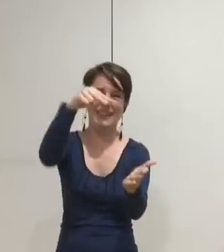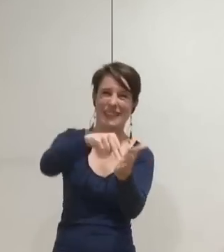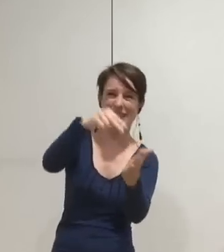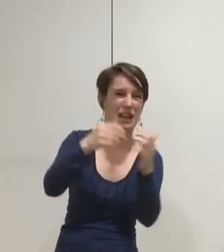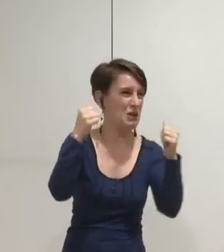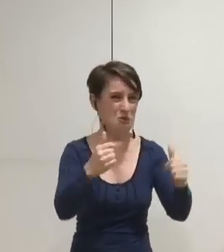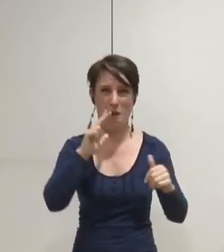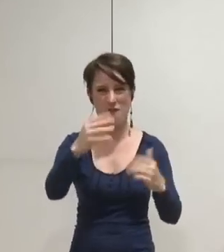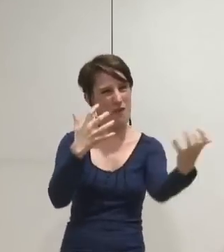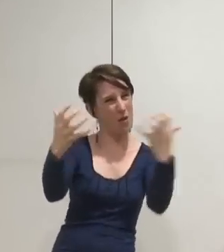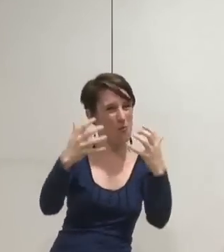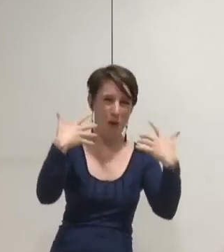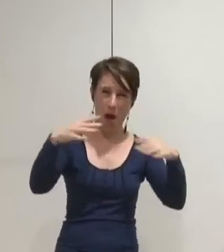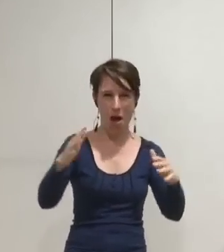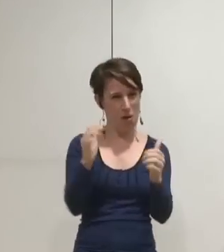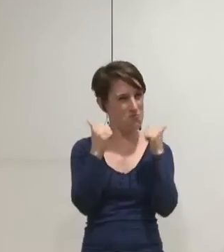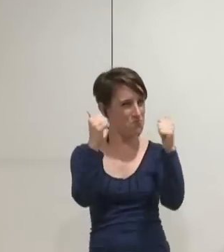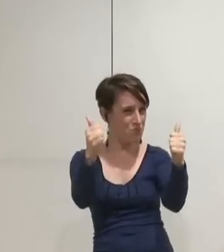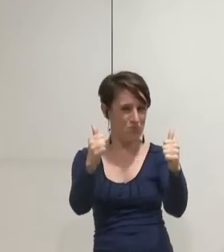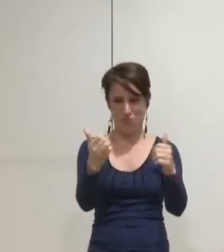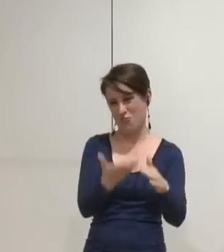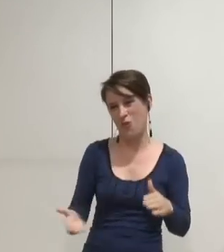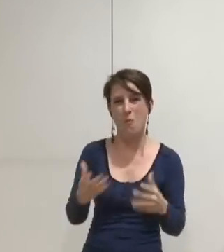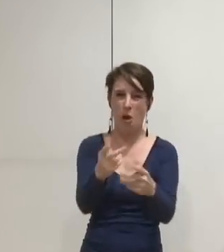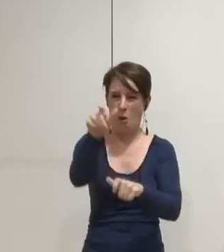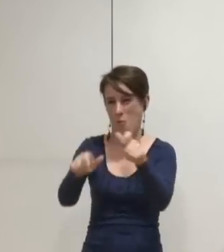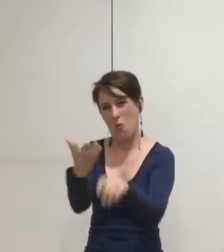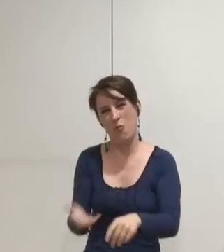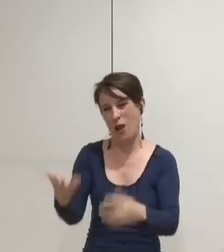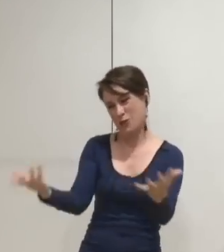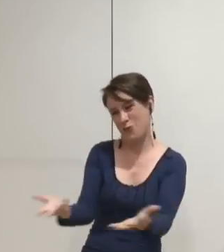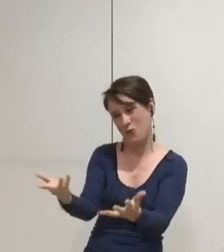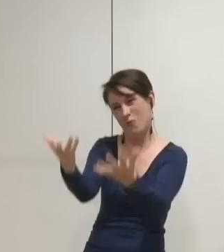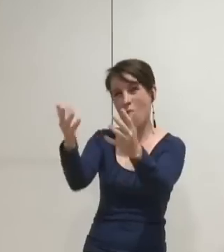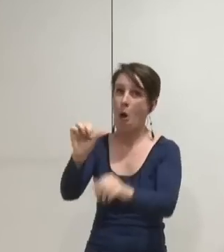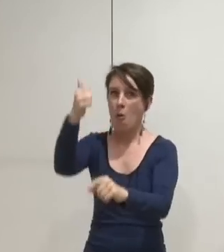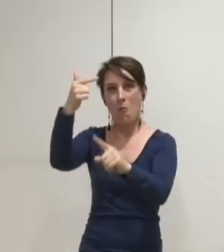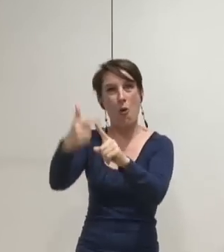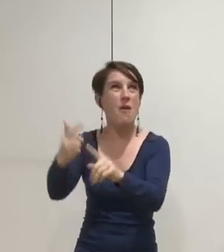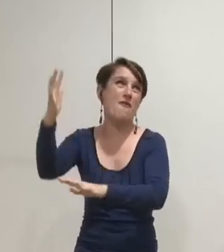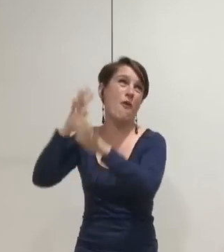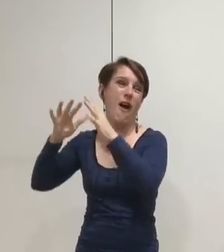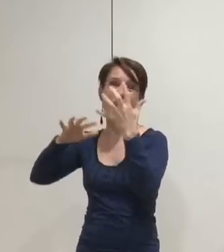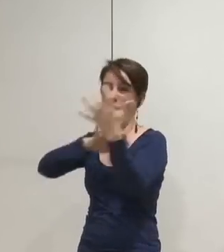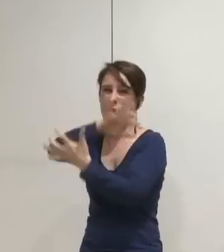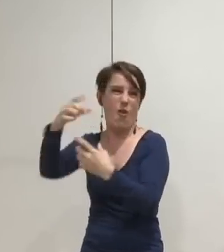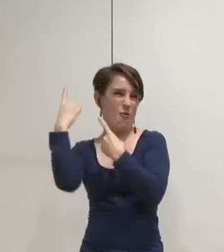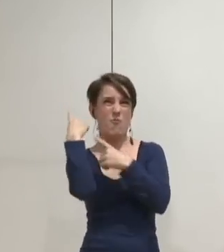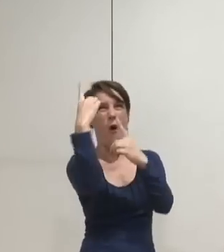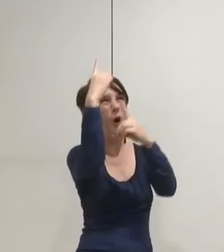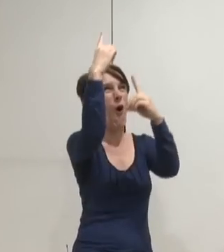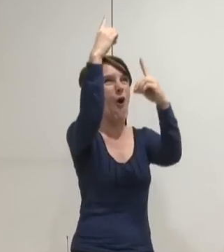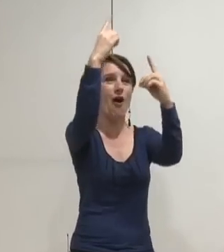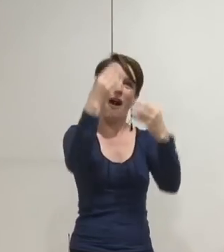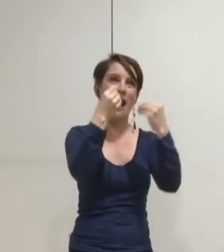gueule vous vous rendez compte le bon peuple le bon peuple qui pour la première fois se révolter ah ça va faire plaisir à